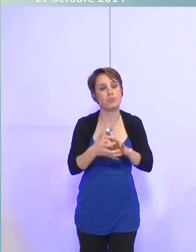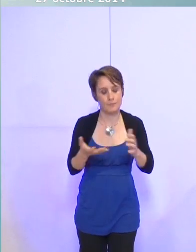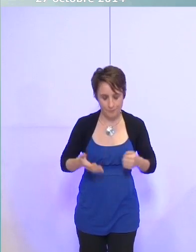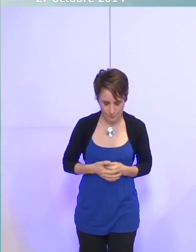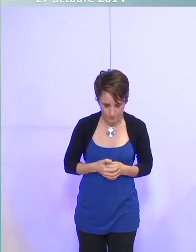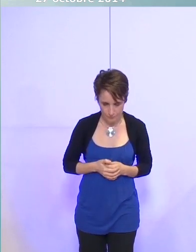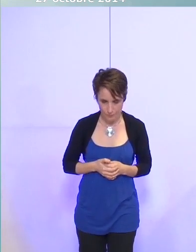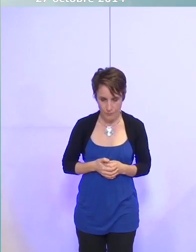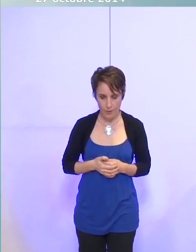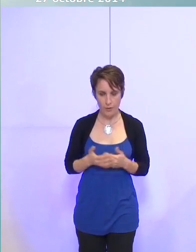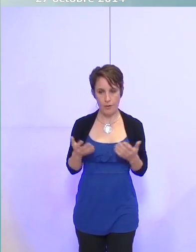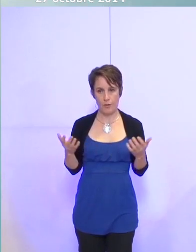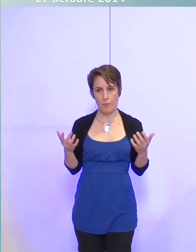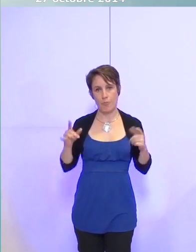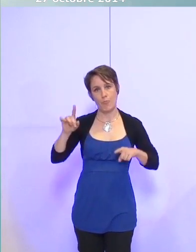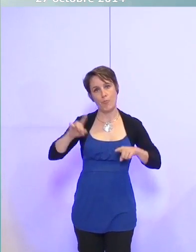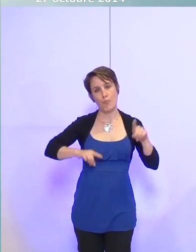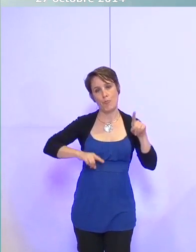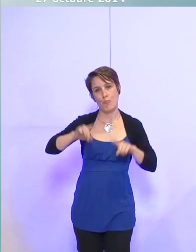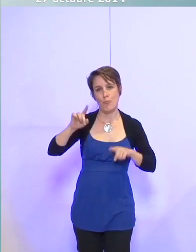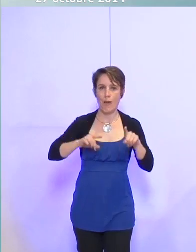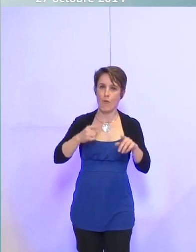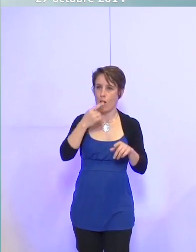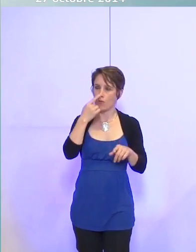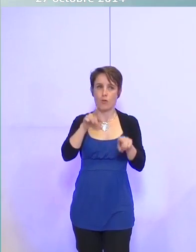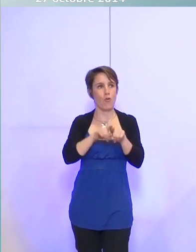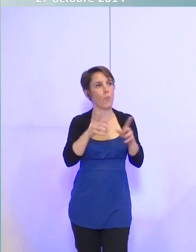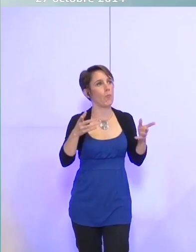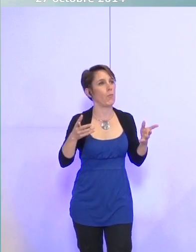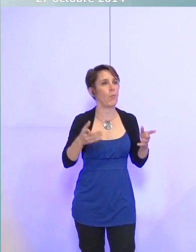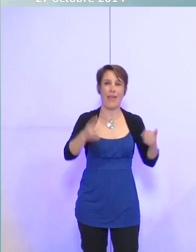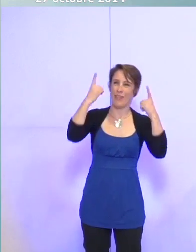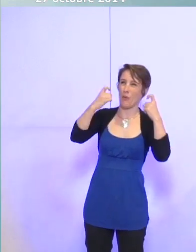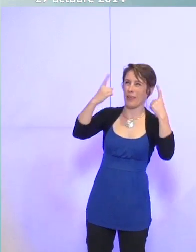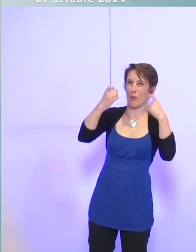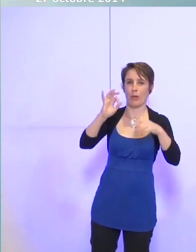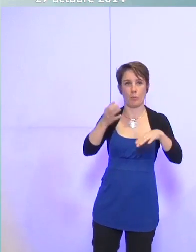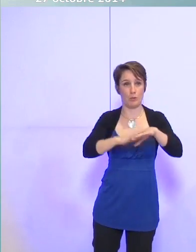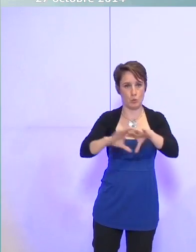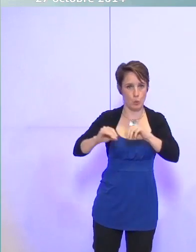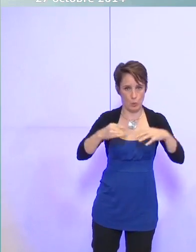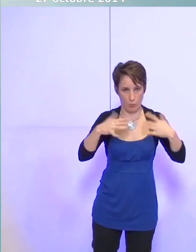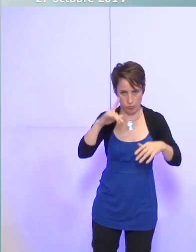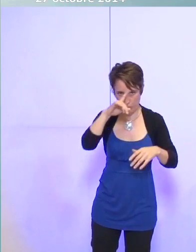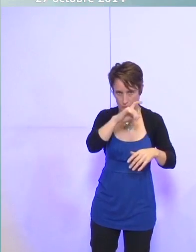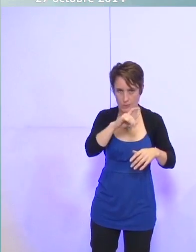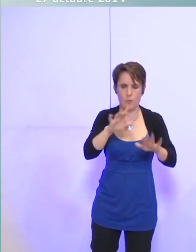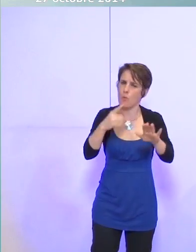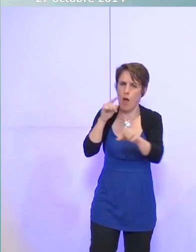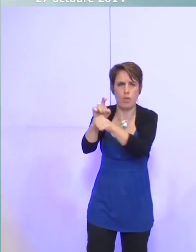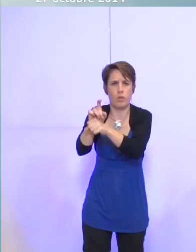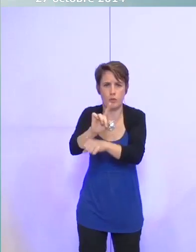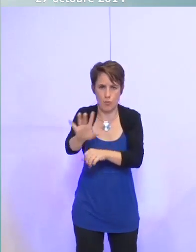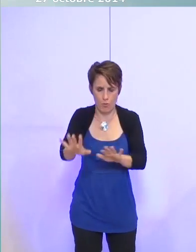paraître parfois encore un peu incantatoire, et ça n'est pas un jugement de valeur, la délibération se frotte à de